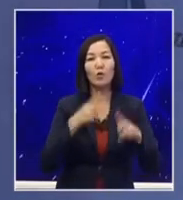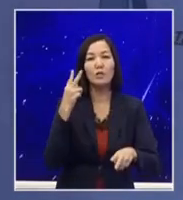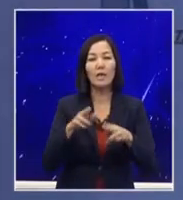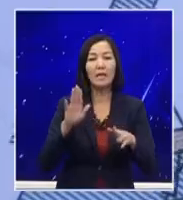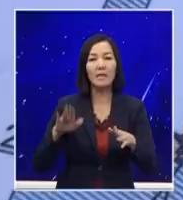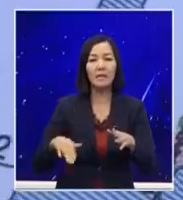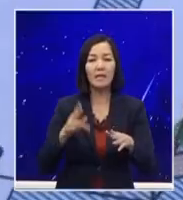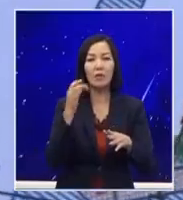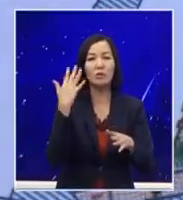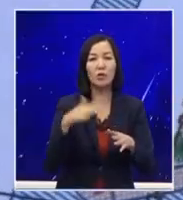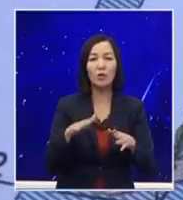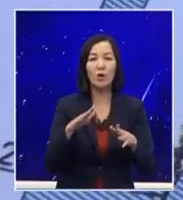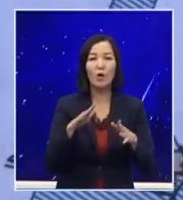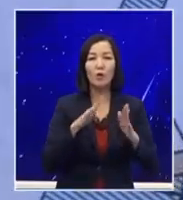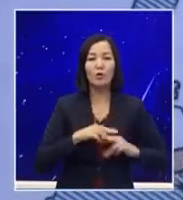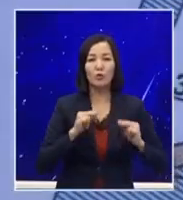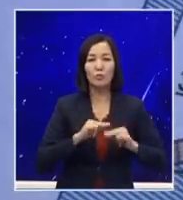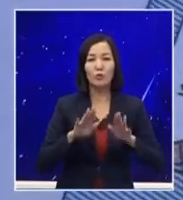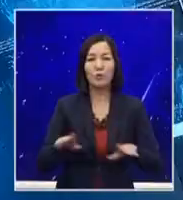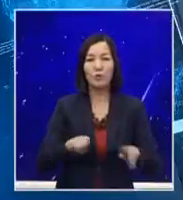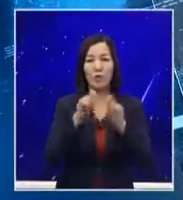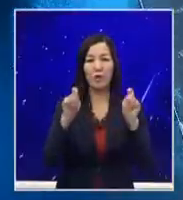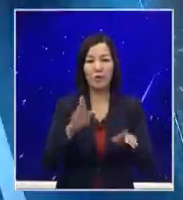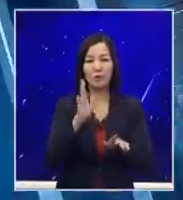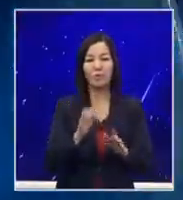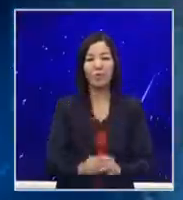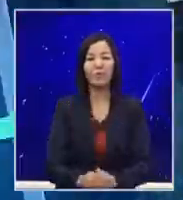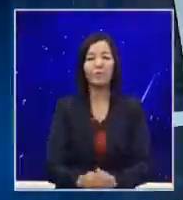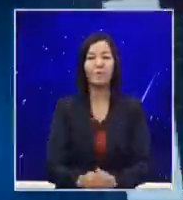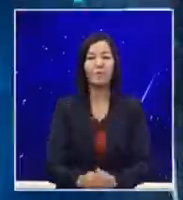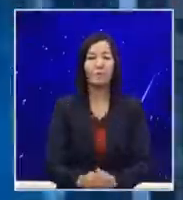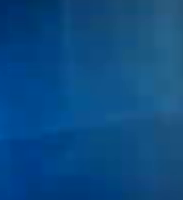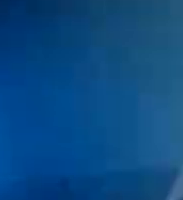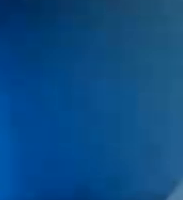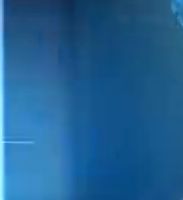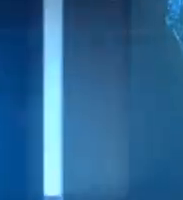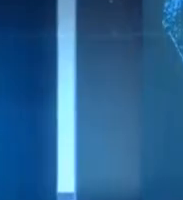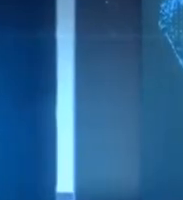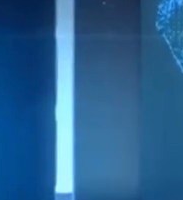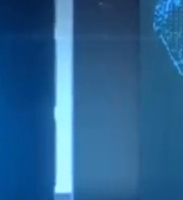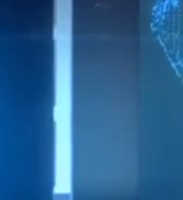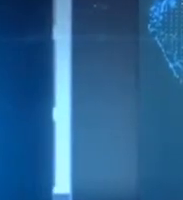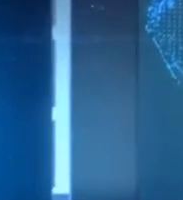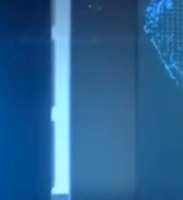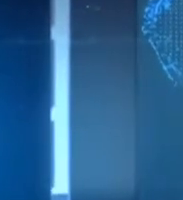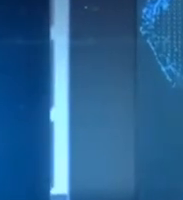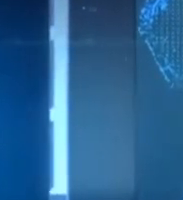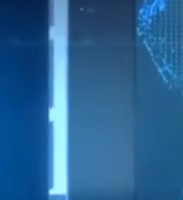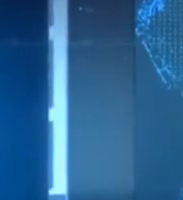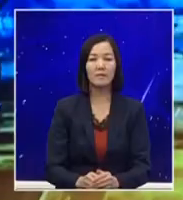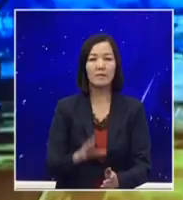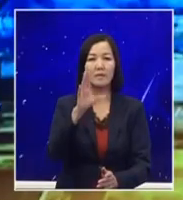аяқталғаннан кейін ауданда 250 тұрақты жұмыс орны құрылмақ. Медет Жұмабай, Адил Ақжаркенова, Ерболат Антелов, Жетісу